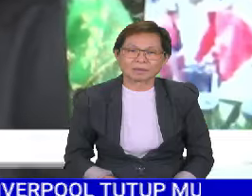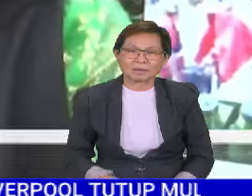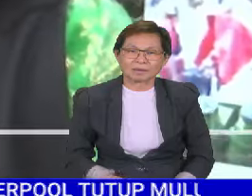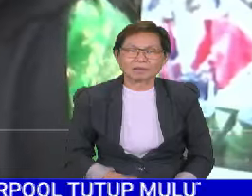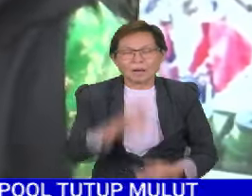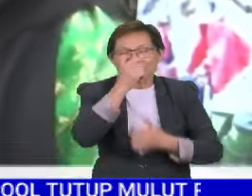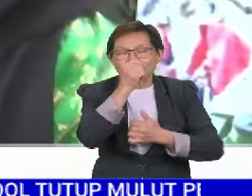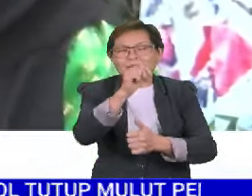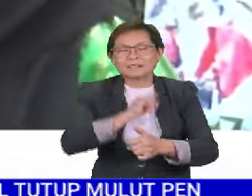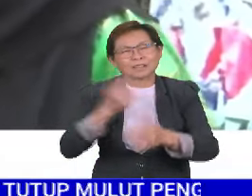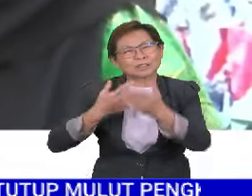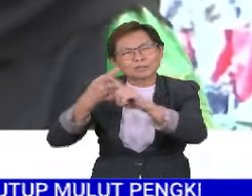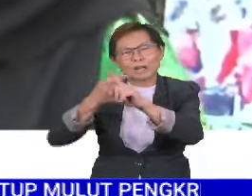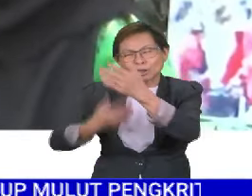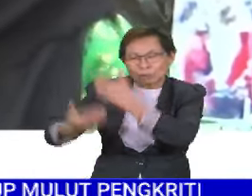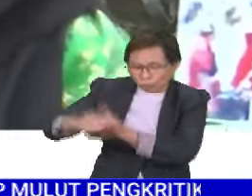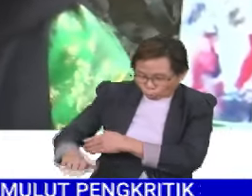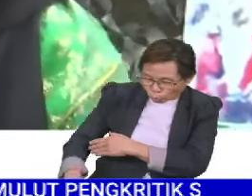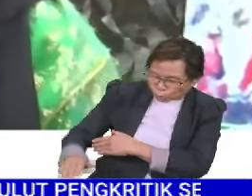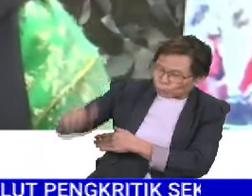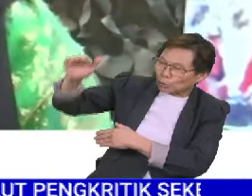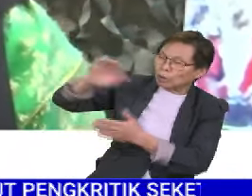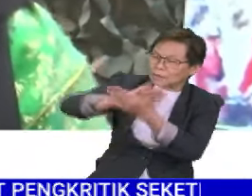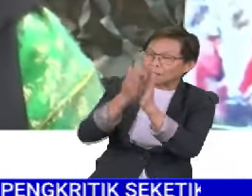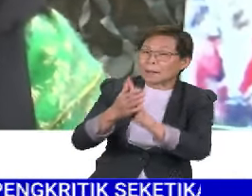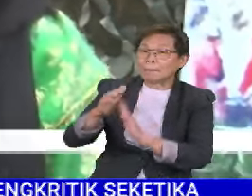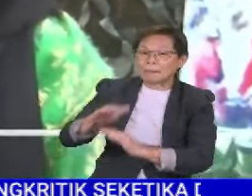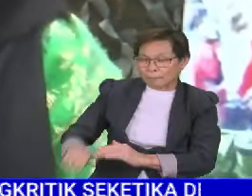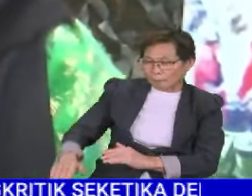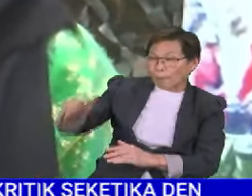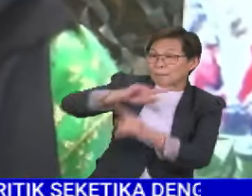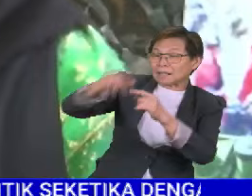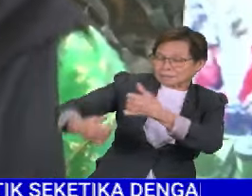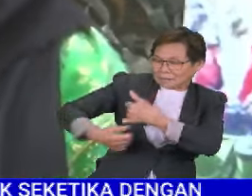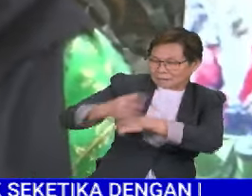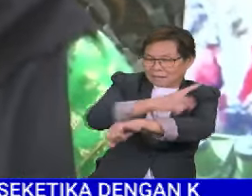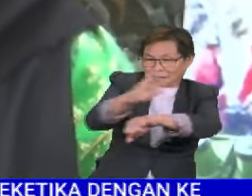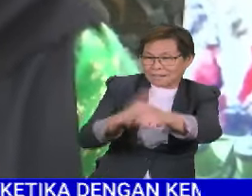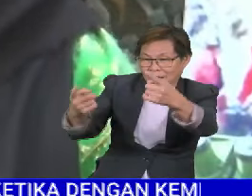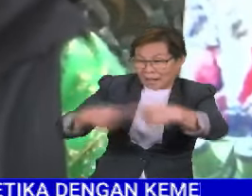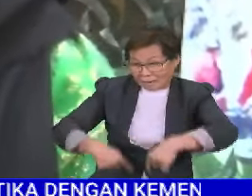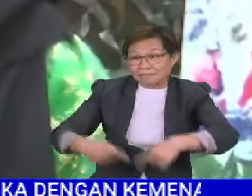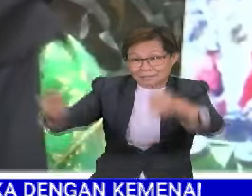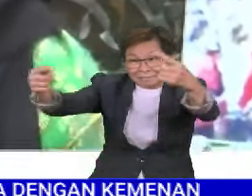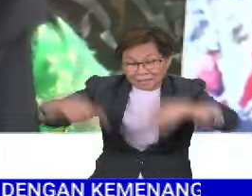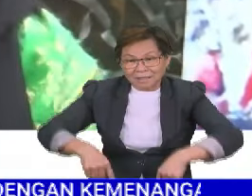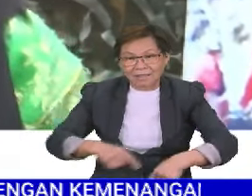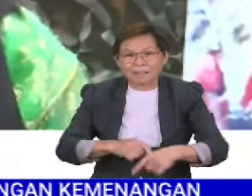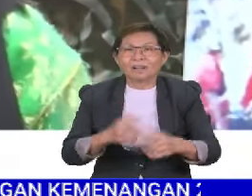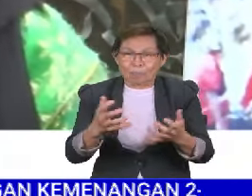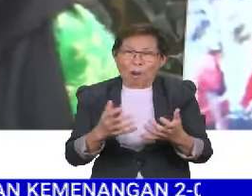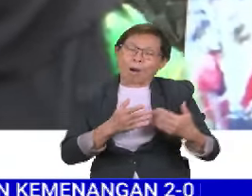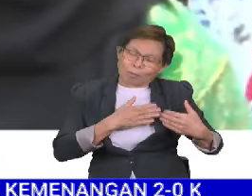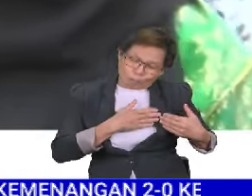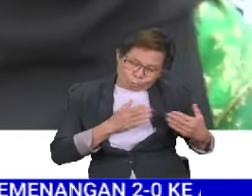Memang minat saya dari kecil nak jadi askar. Bila tentera darat ni datang, terbukalah yang saya nak masuk